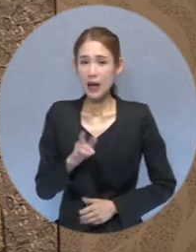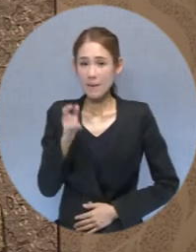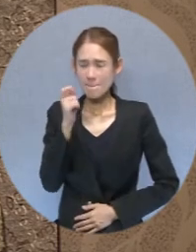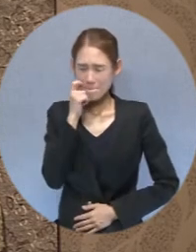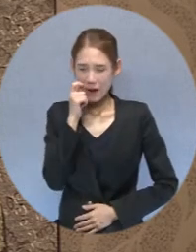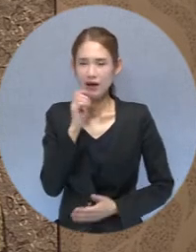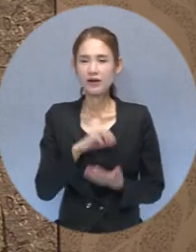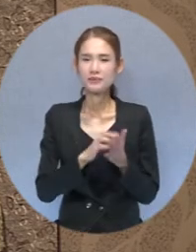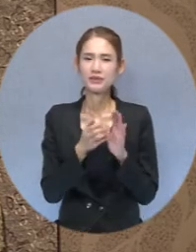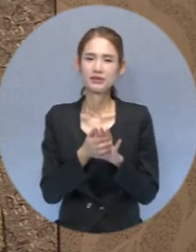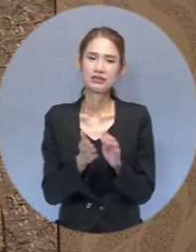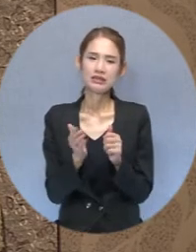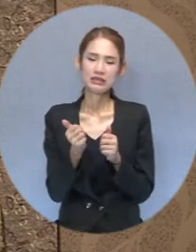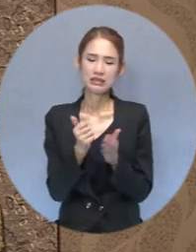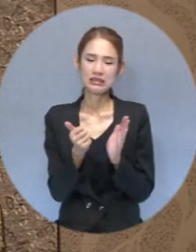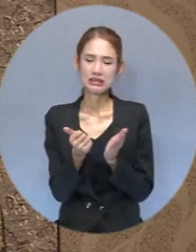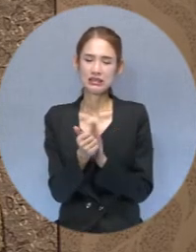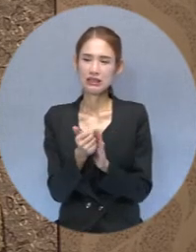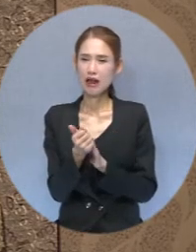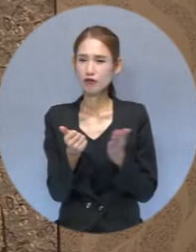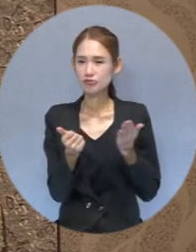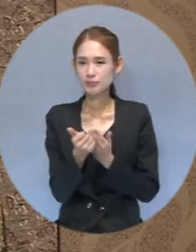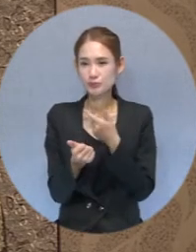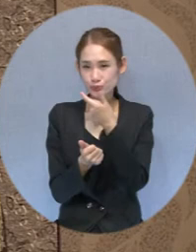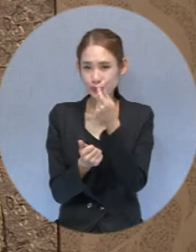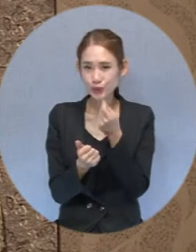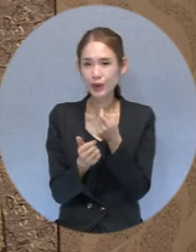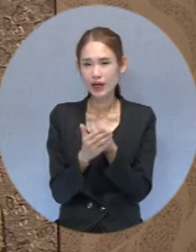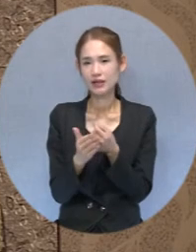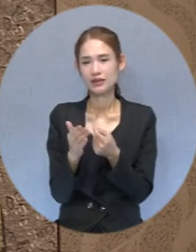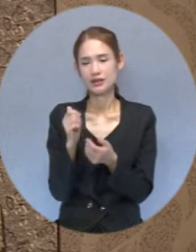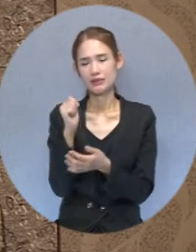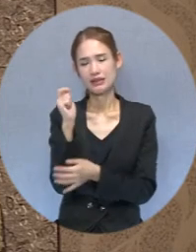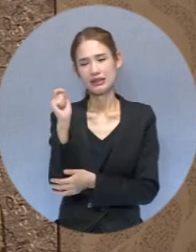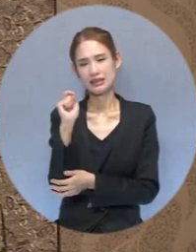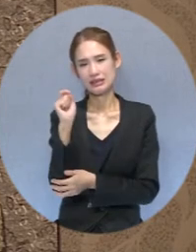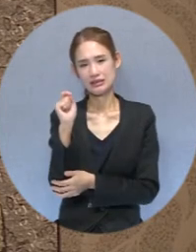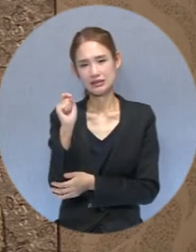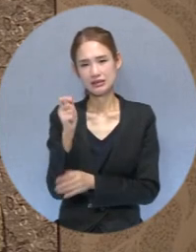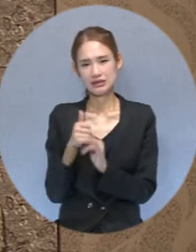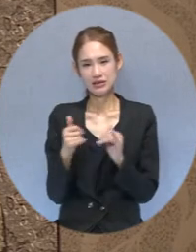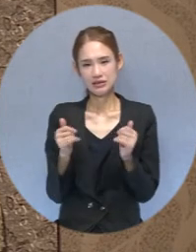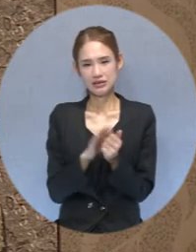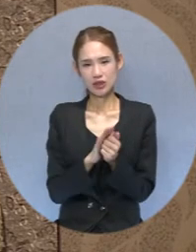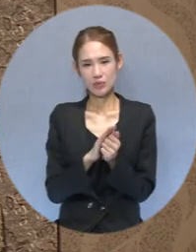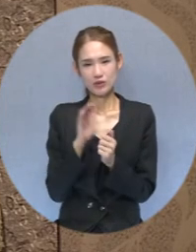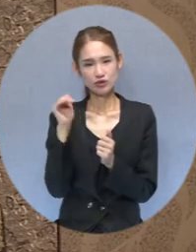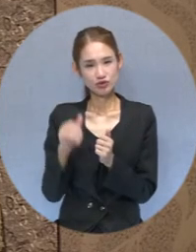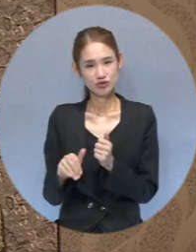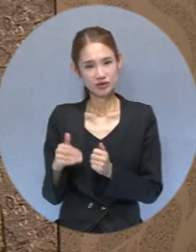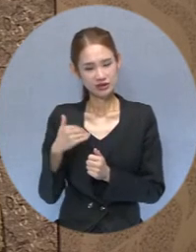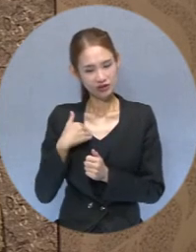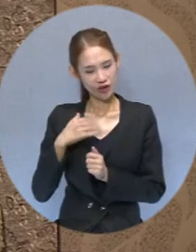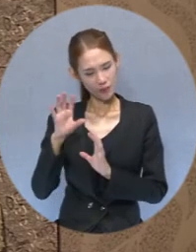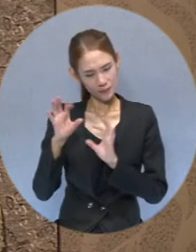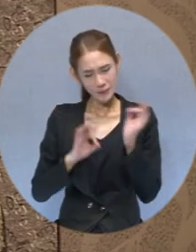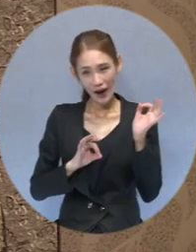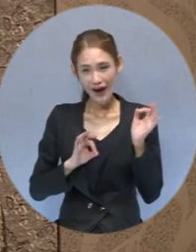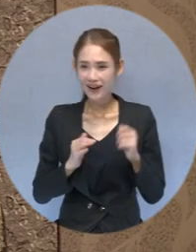만큼의 대우를 해주니까 기사님들의 또 좀 서비스가 좀 낮아지는. 네. 그럼 저희 잘못이네요. 시의회가